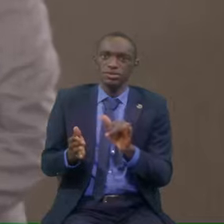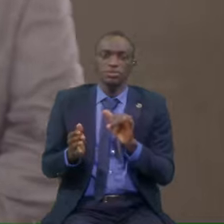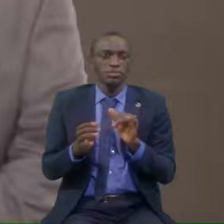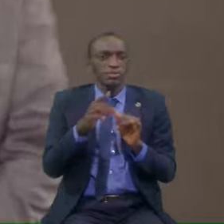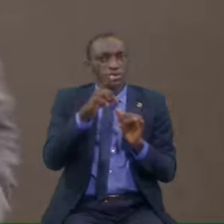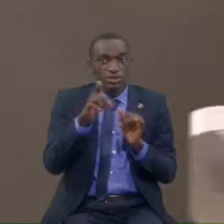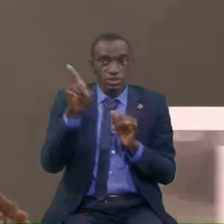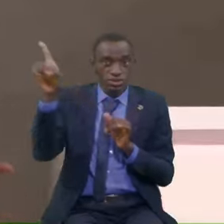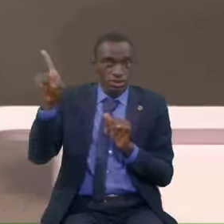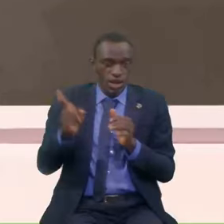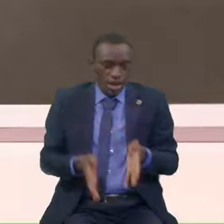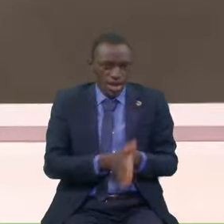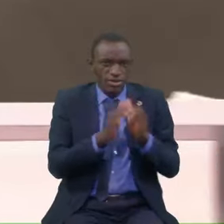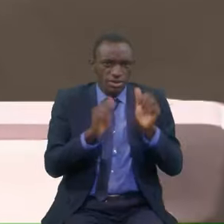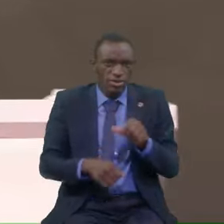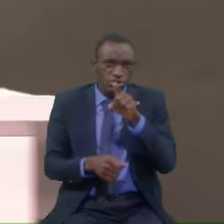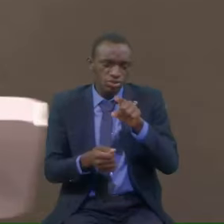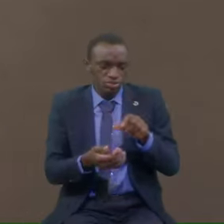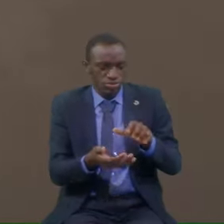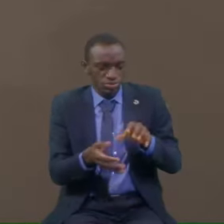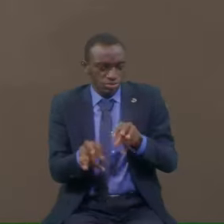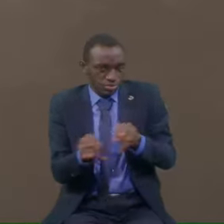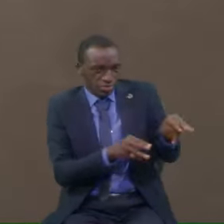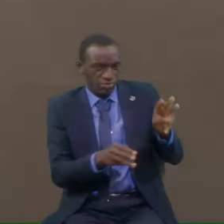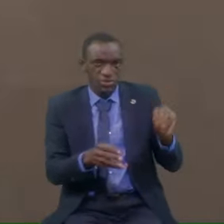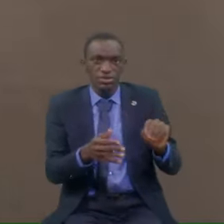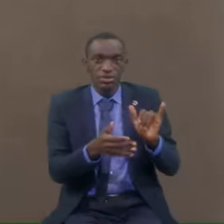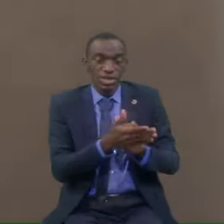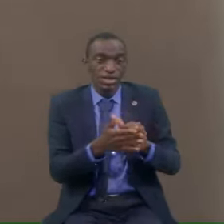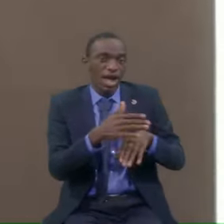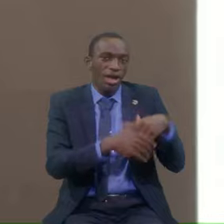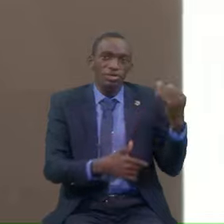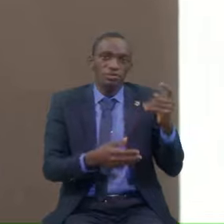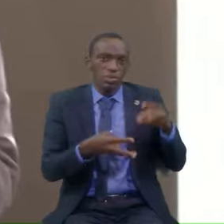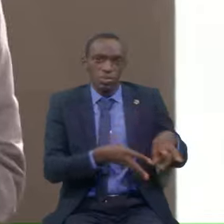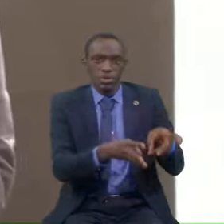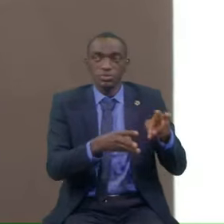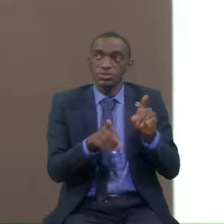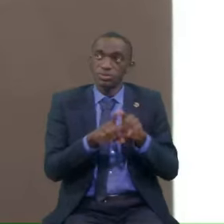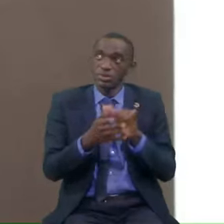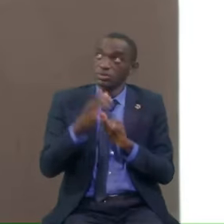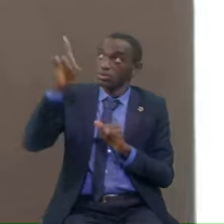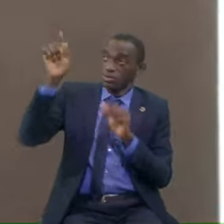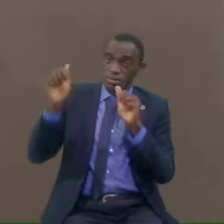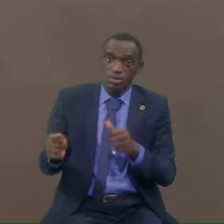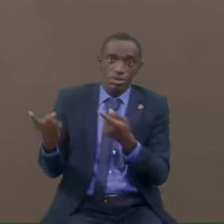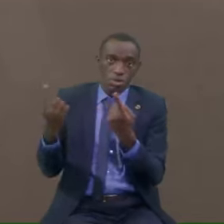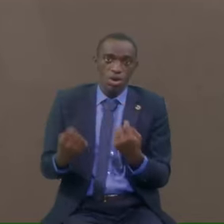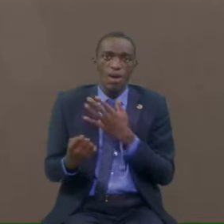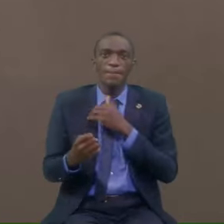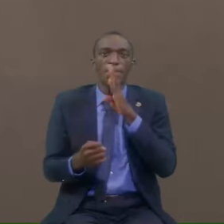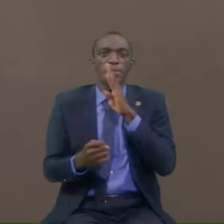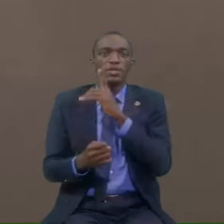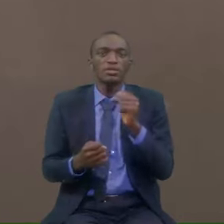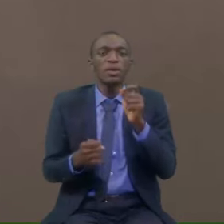et est-ce que tu peux enlever ça pour que je vienne pour être l'esprit béni, l'esprit